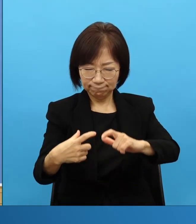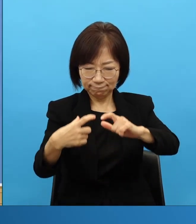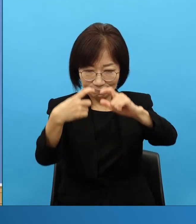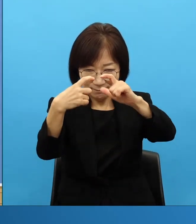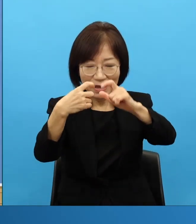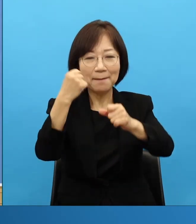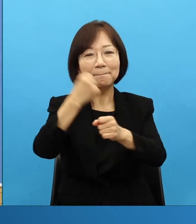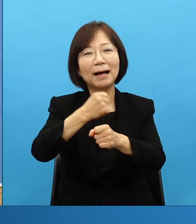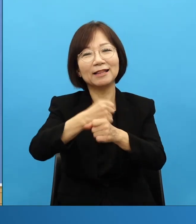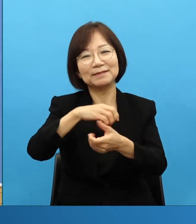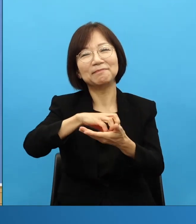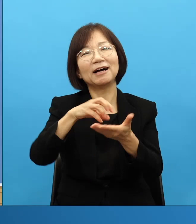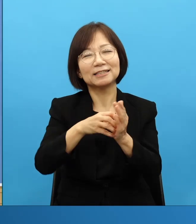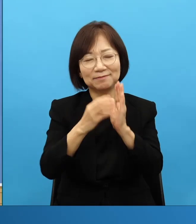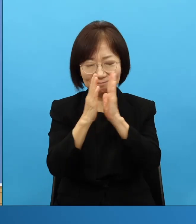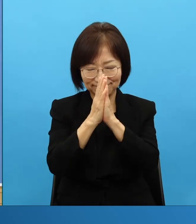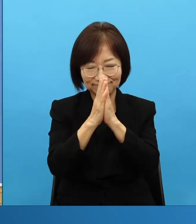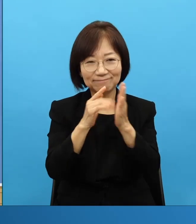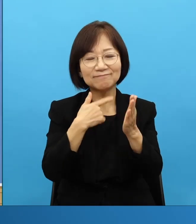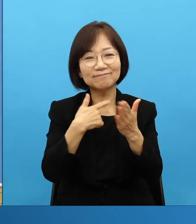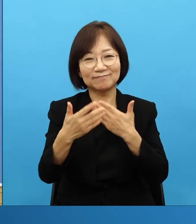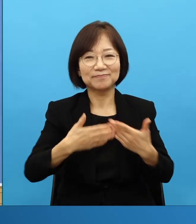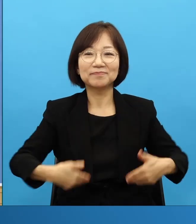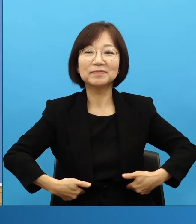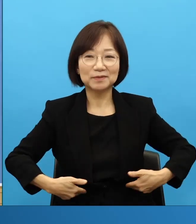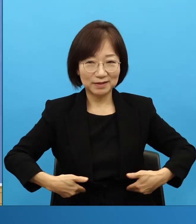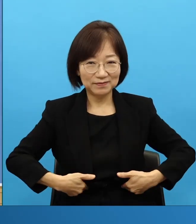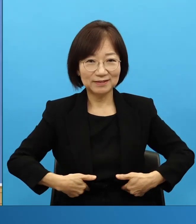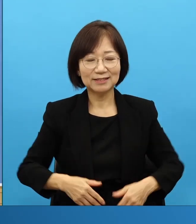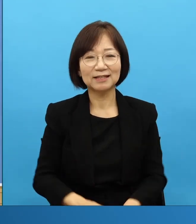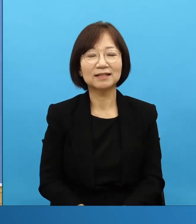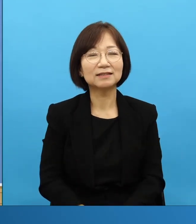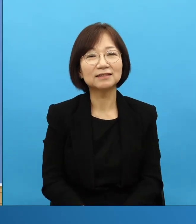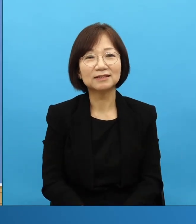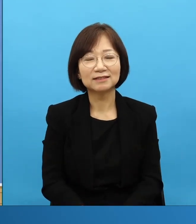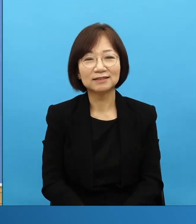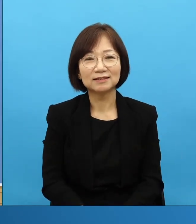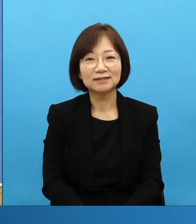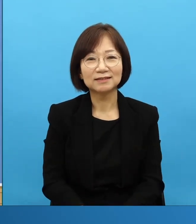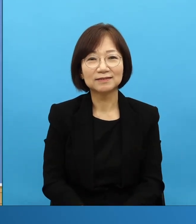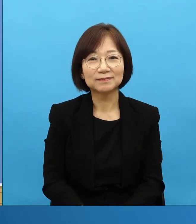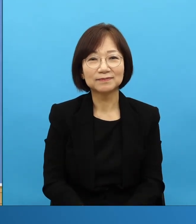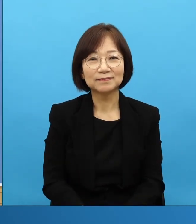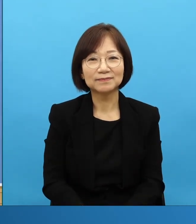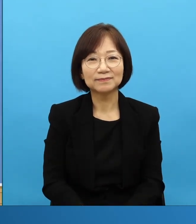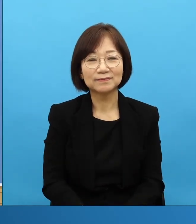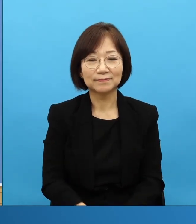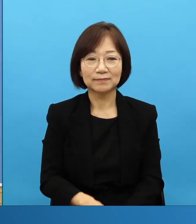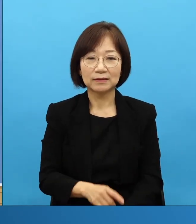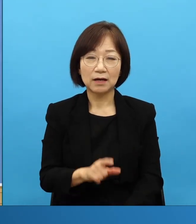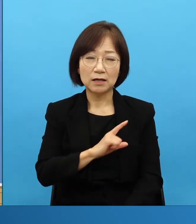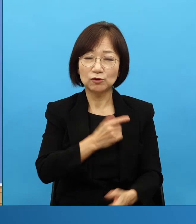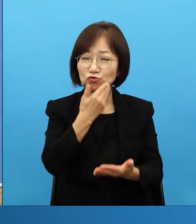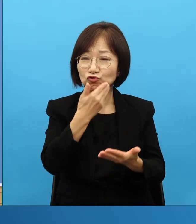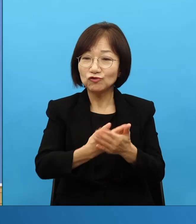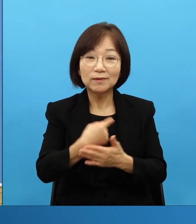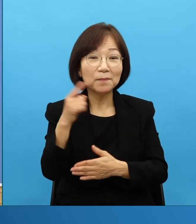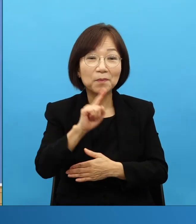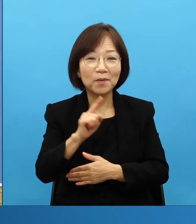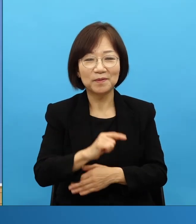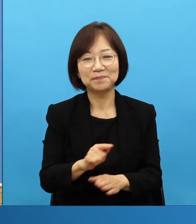then you have to continue to raise it up. 더 중요한 건 뭡니까? What's more important? 믿음으로. It is through